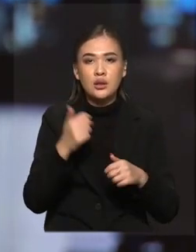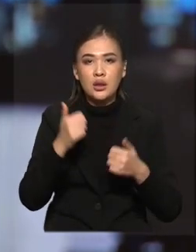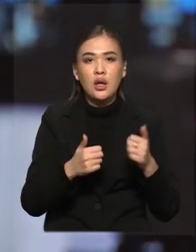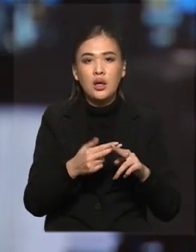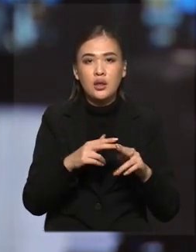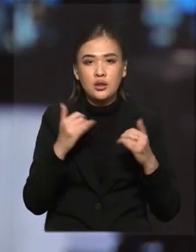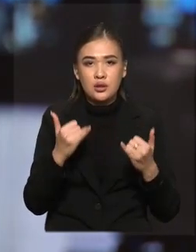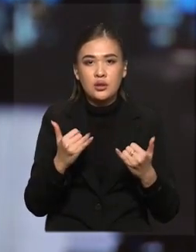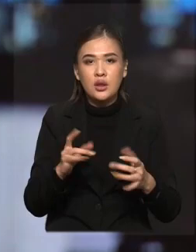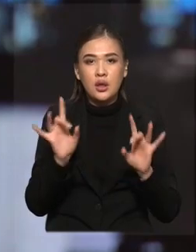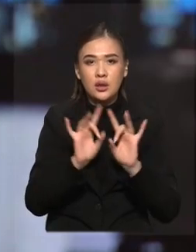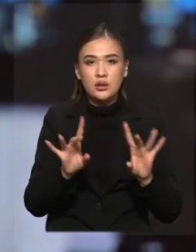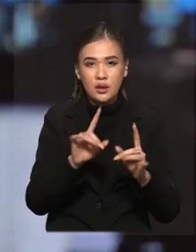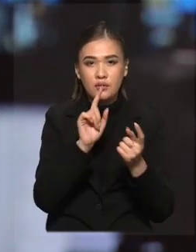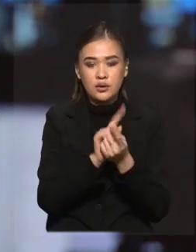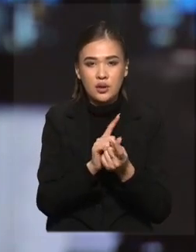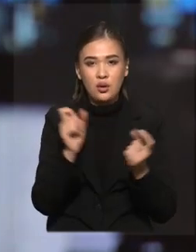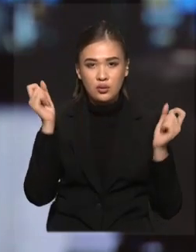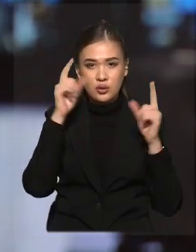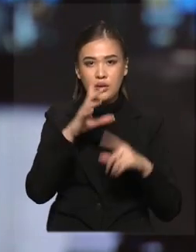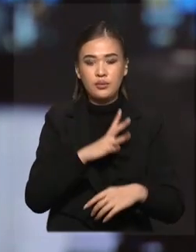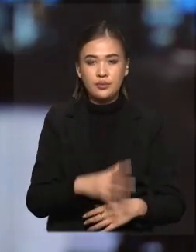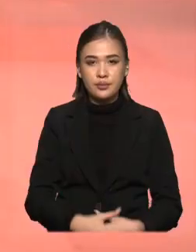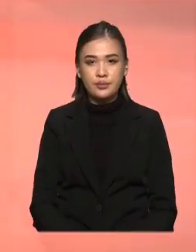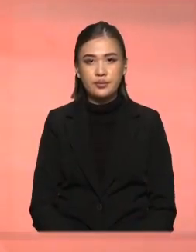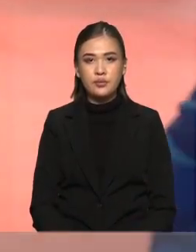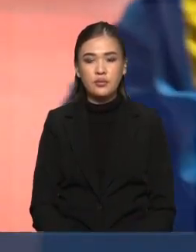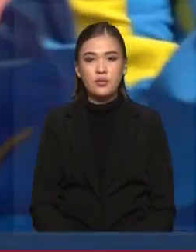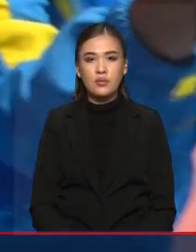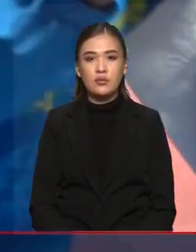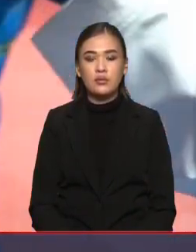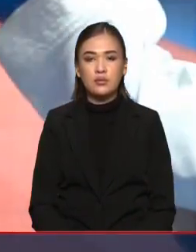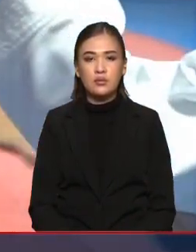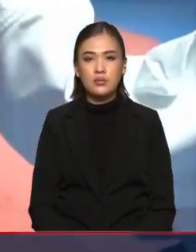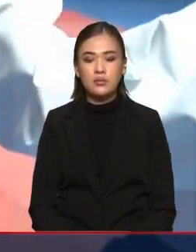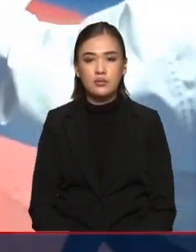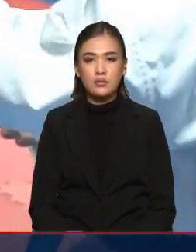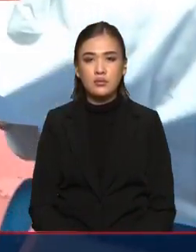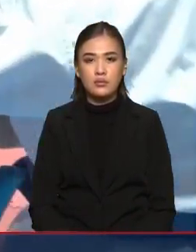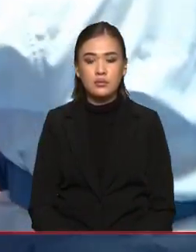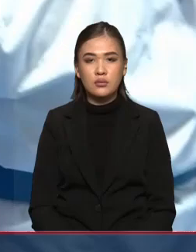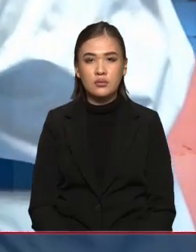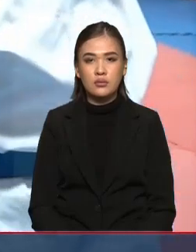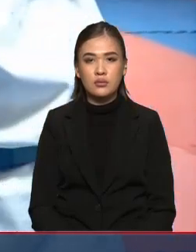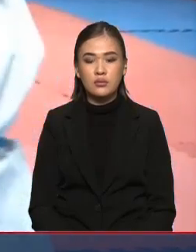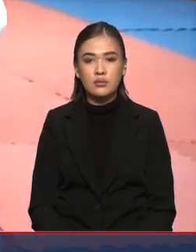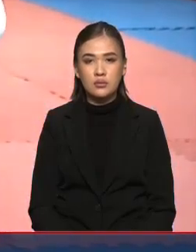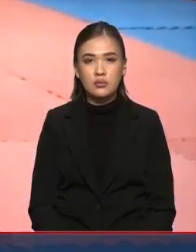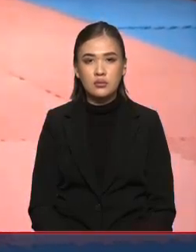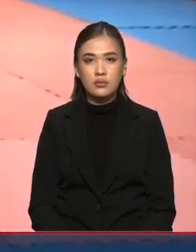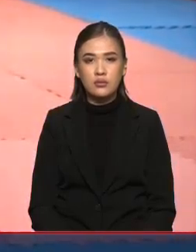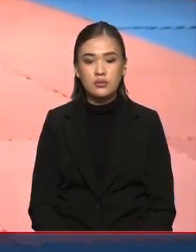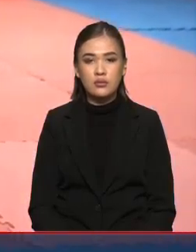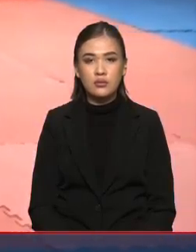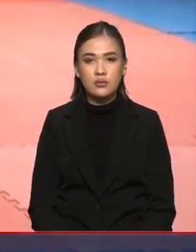Мой коллега Шудин Саидов встретился с солнечной чемпионкой. Руки не отпускай, держи. Угу. Давай, вот сюда.